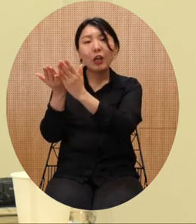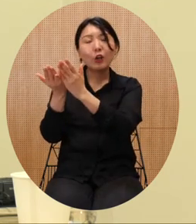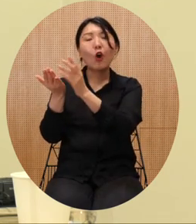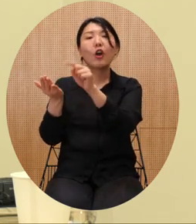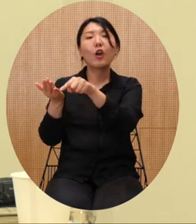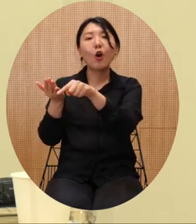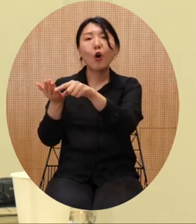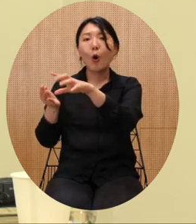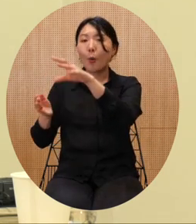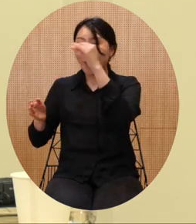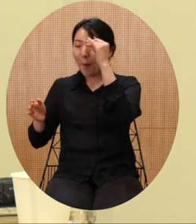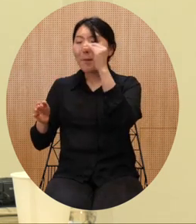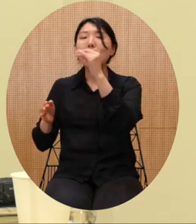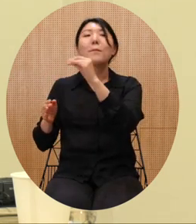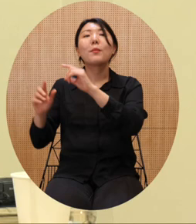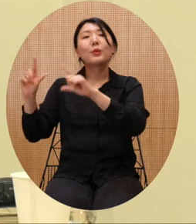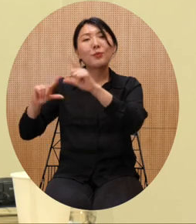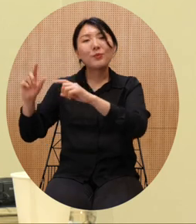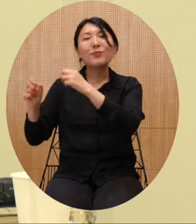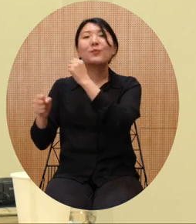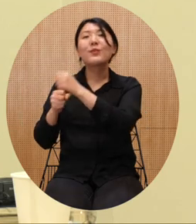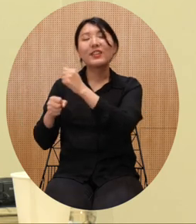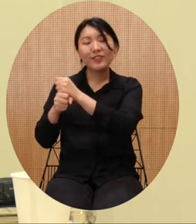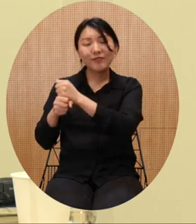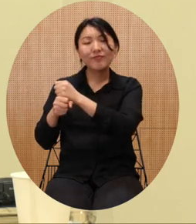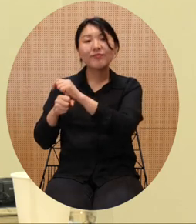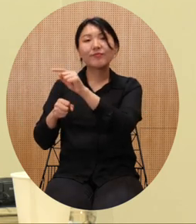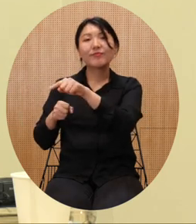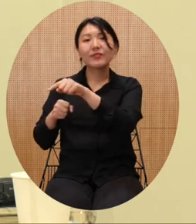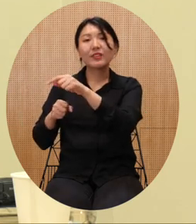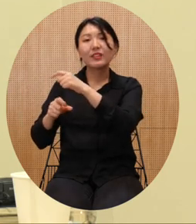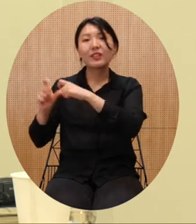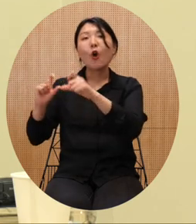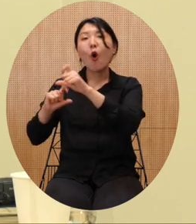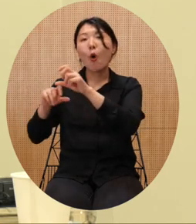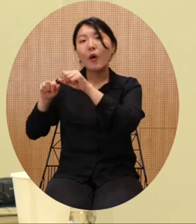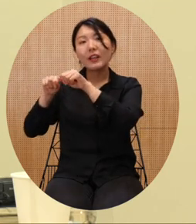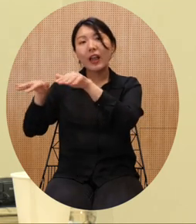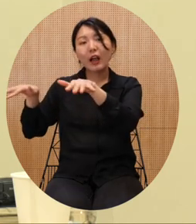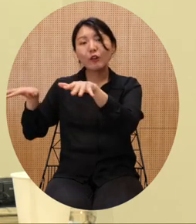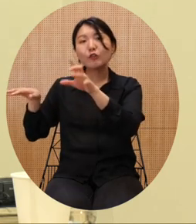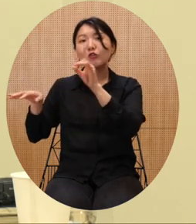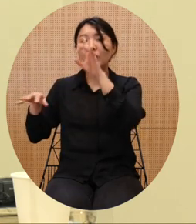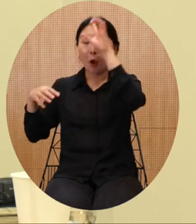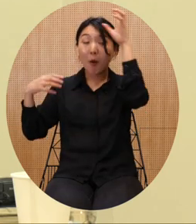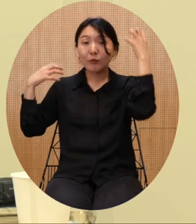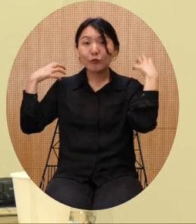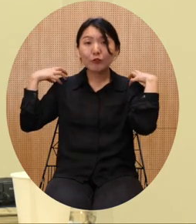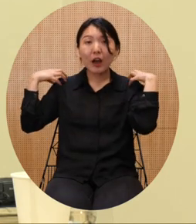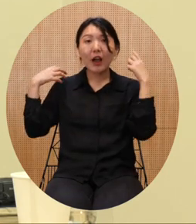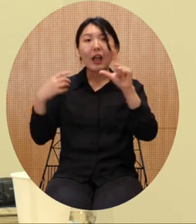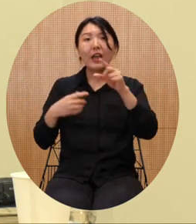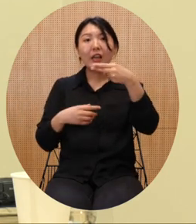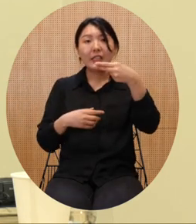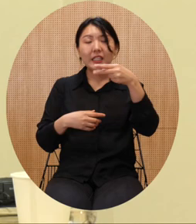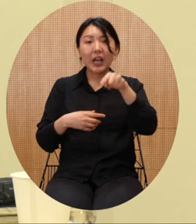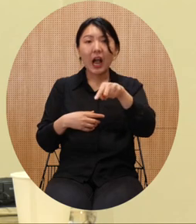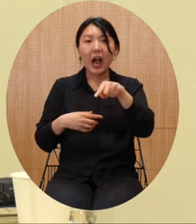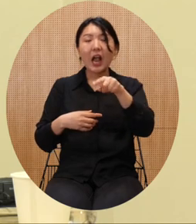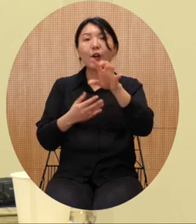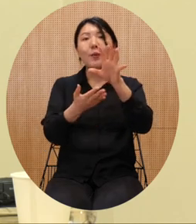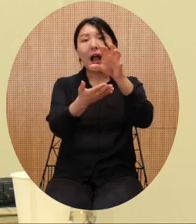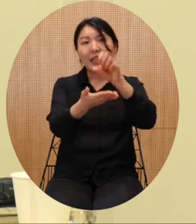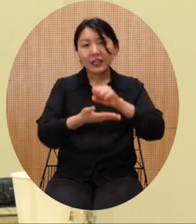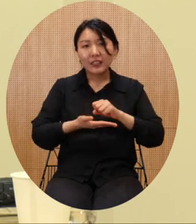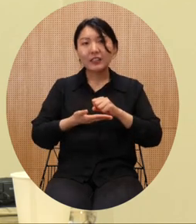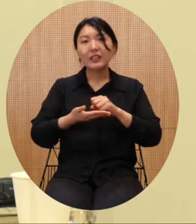모범들이 확대돼서 더 확산되고 중앙정부나 아니면 LH가 받아들일 수 있는